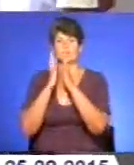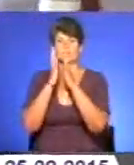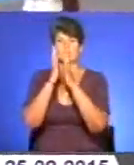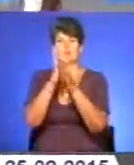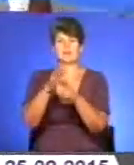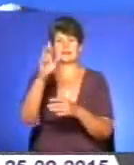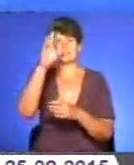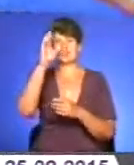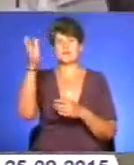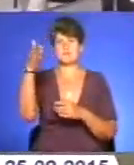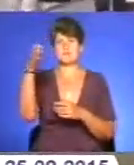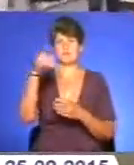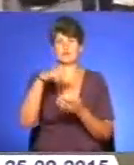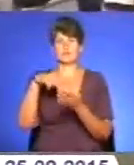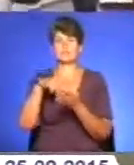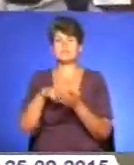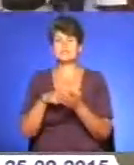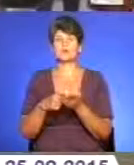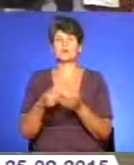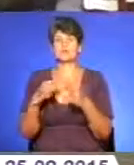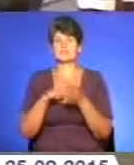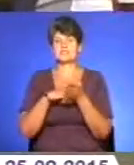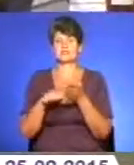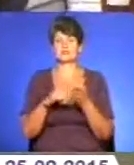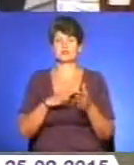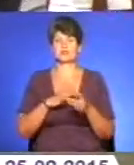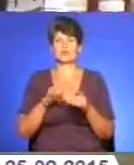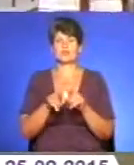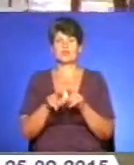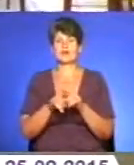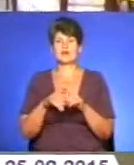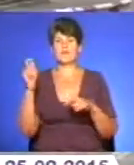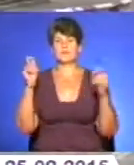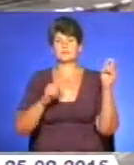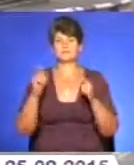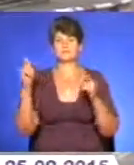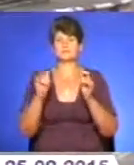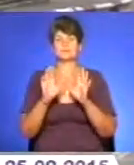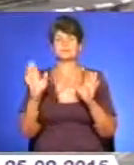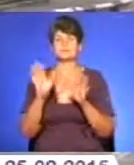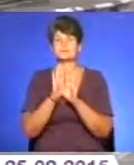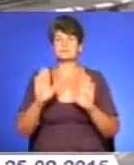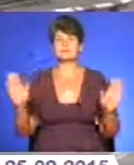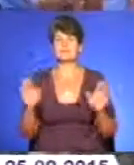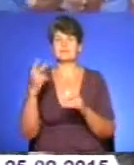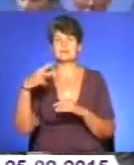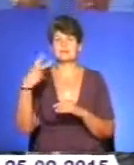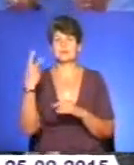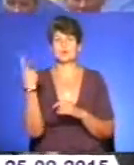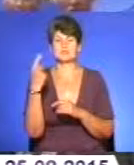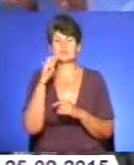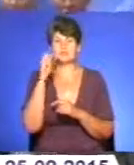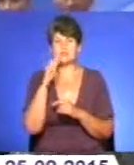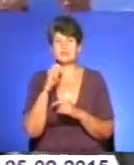прапор міста. Відзначення національних свят відбулося у формі фольклорно-етнографічного дійства. З 22 областей України, включаючи